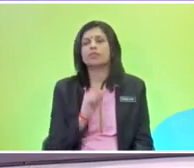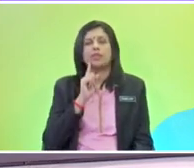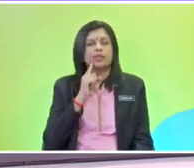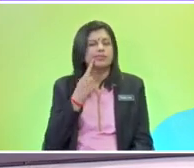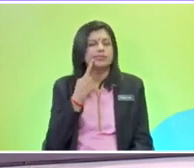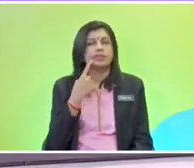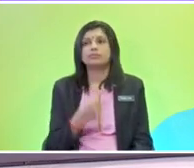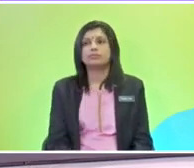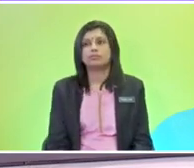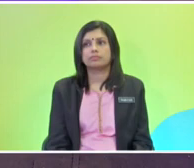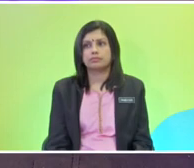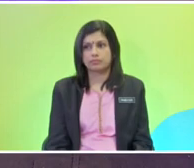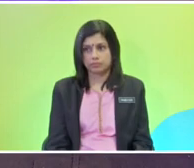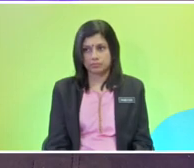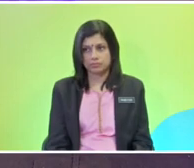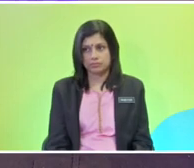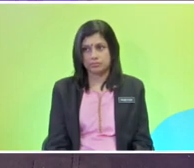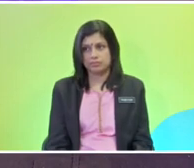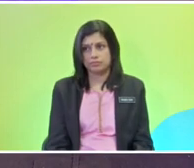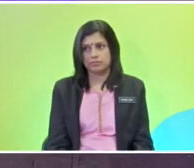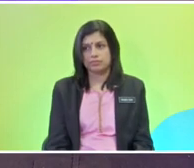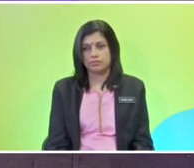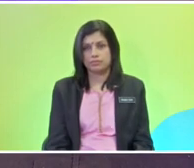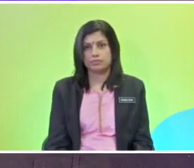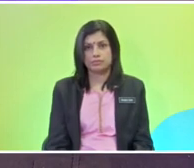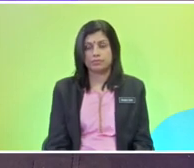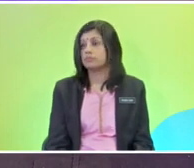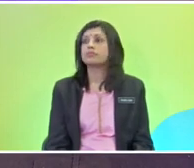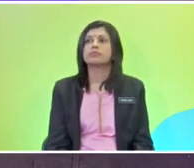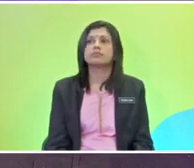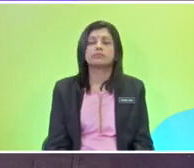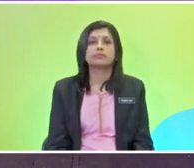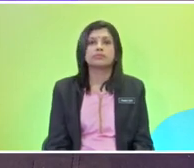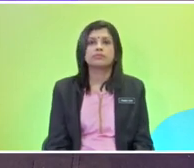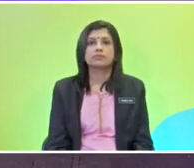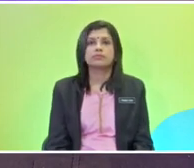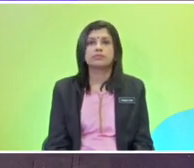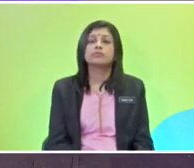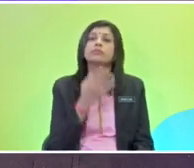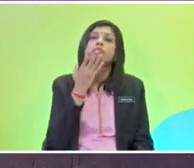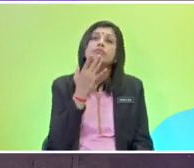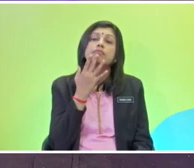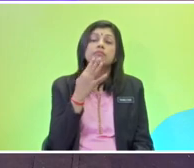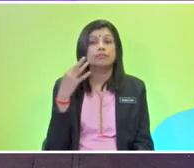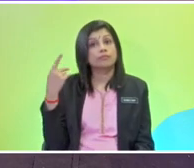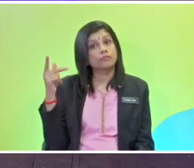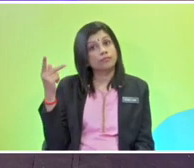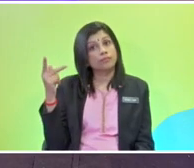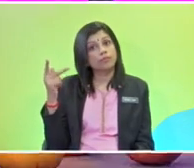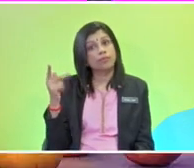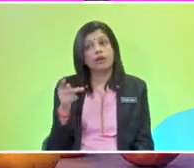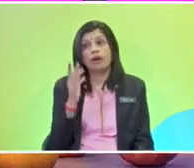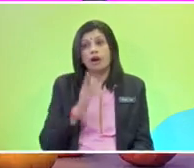masam. Masam. Masam sangat. Masam. Okey, warnanya kuning. Ini kalau kita